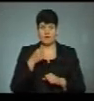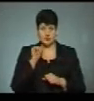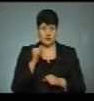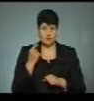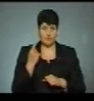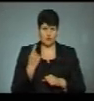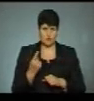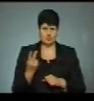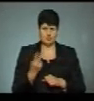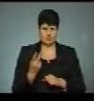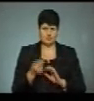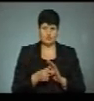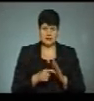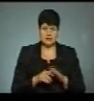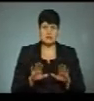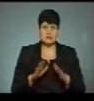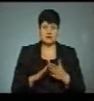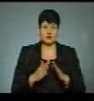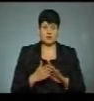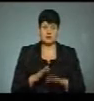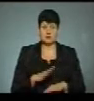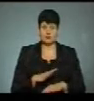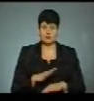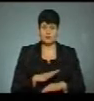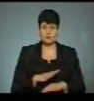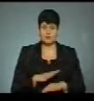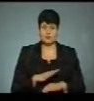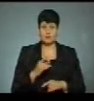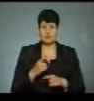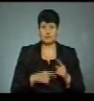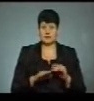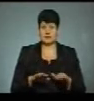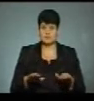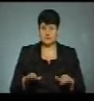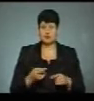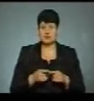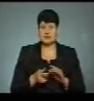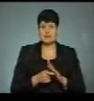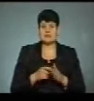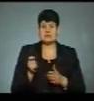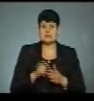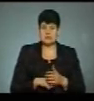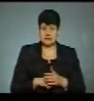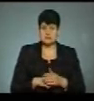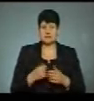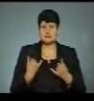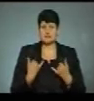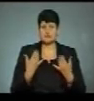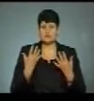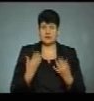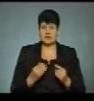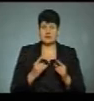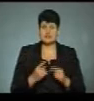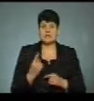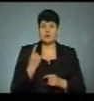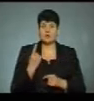з 2-х класів вже така сталася ситуація, що було відсутніми половина учнів. Тому ми цей клас закрили. Тому наразі на сьогоднішній день тільки